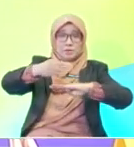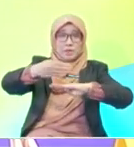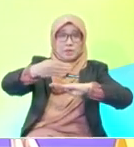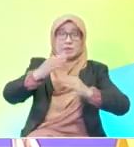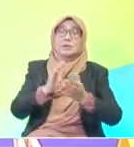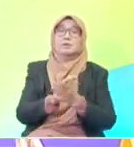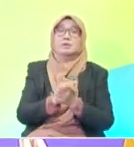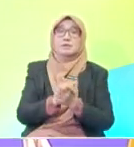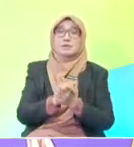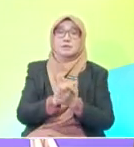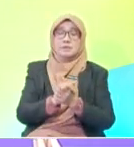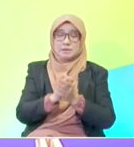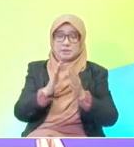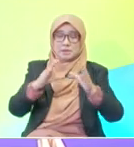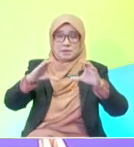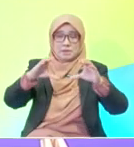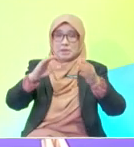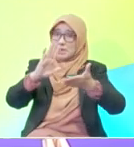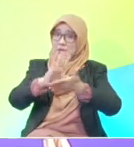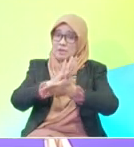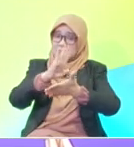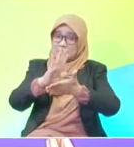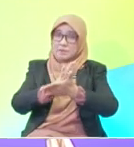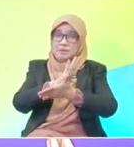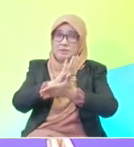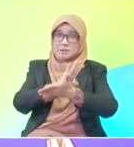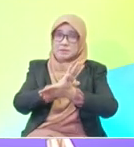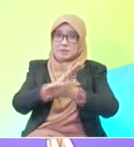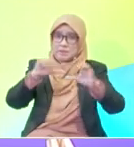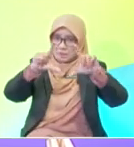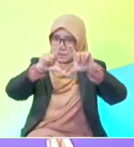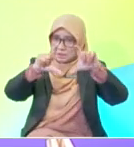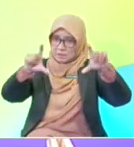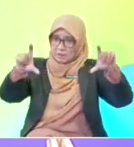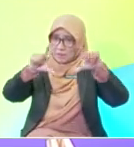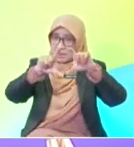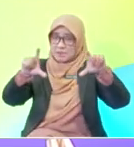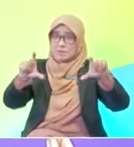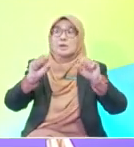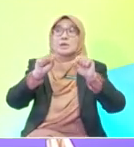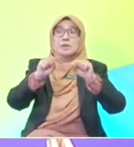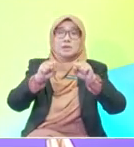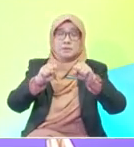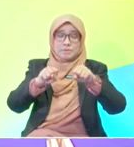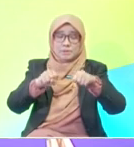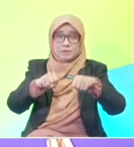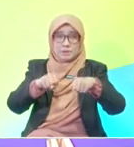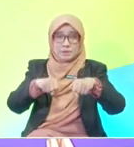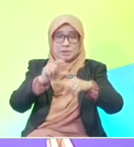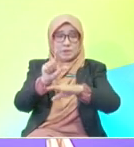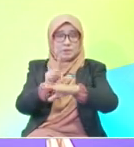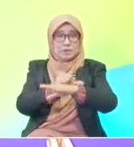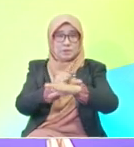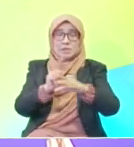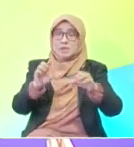ada kertas kardboard, boleh guna kertas kardboard. Tapi kalau kita tak ada kertas kardboard, kita boleh guna sahaja kotak. Alat terbuang.